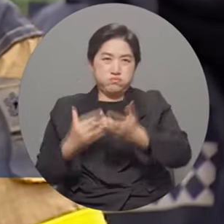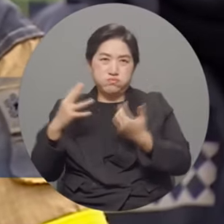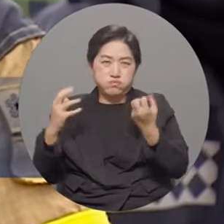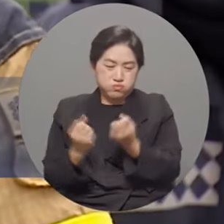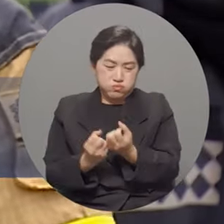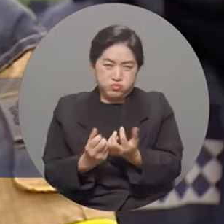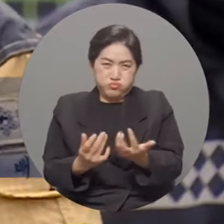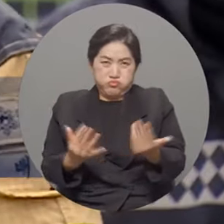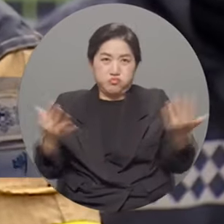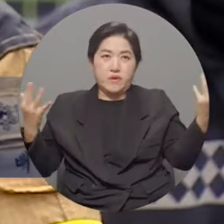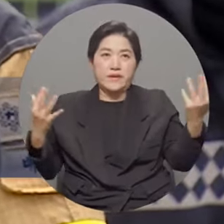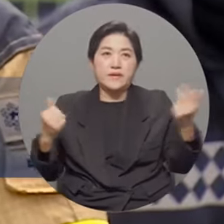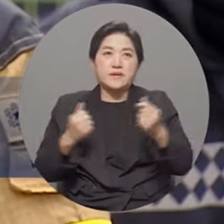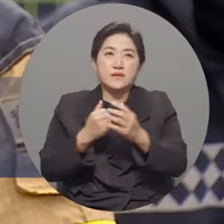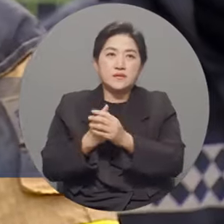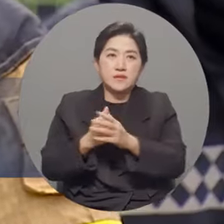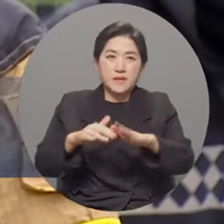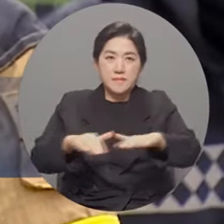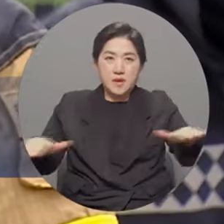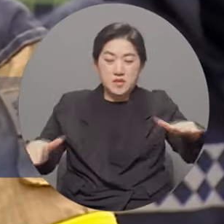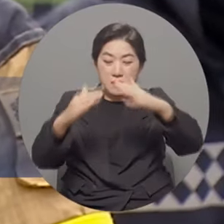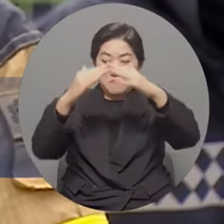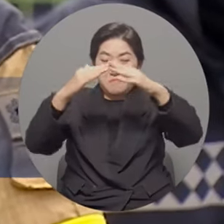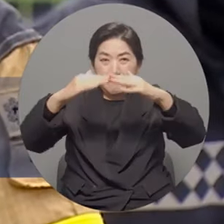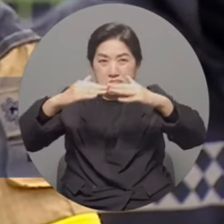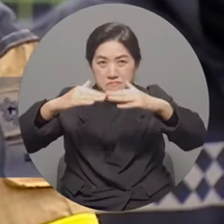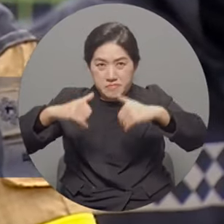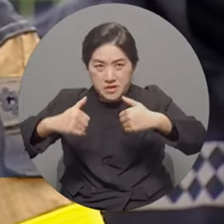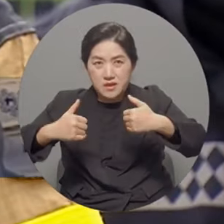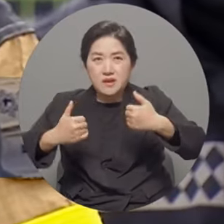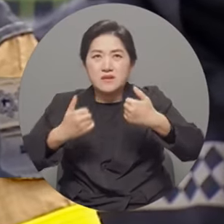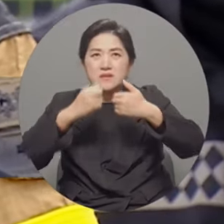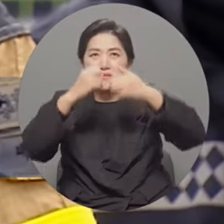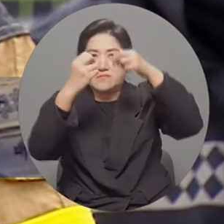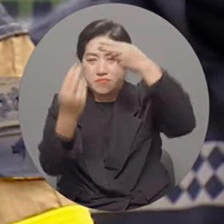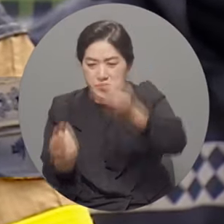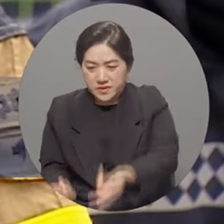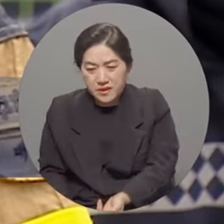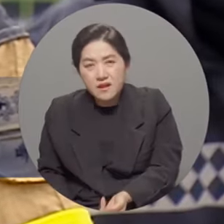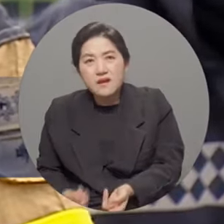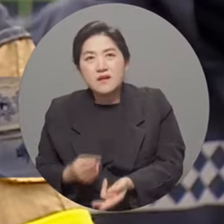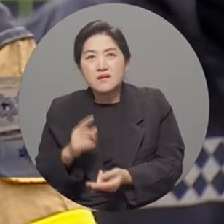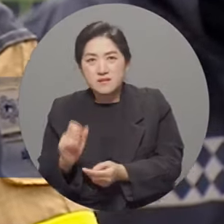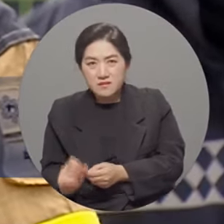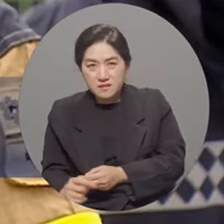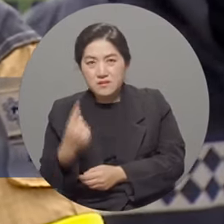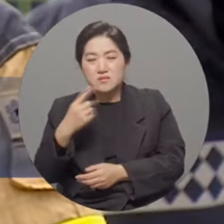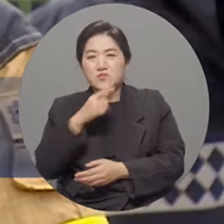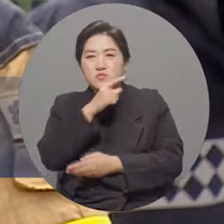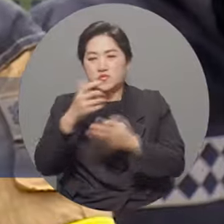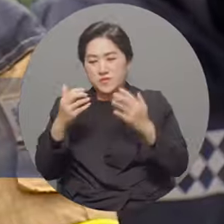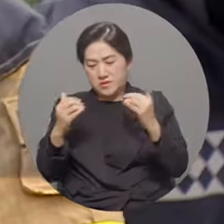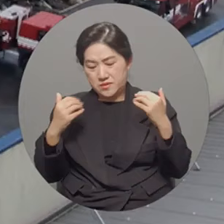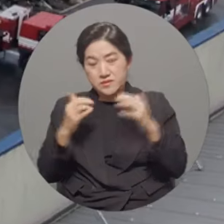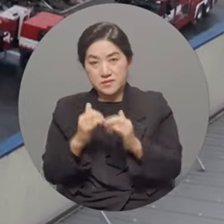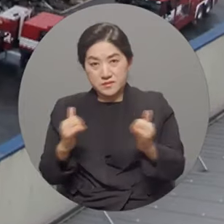연소 확대가 진행되었고 바닥면이 붕괴되며 추락을 하고 여기서 우리 대원들을